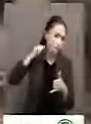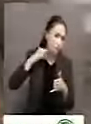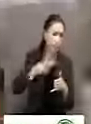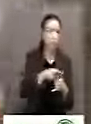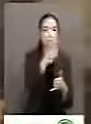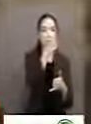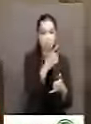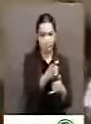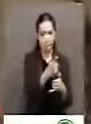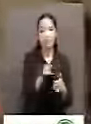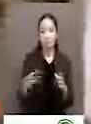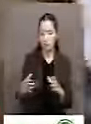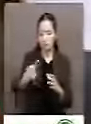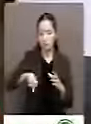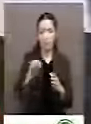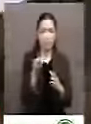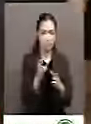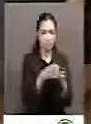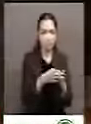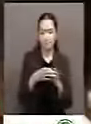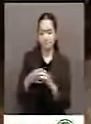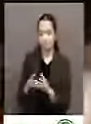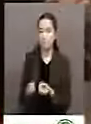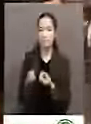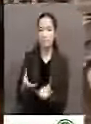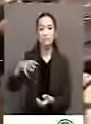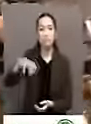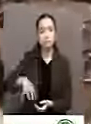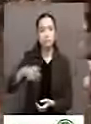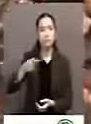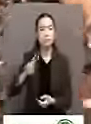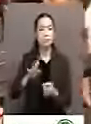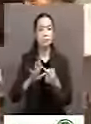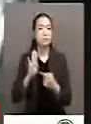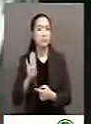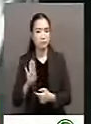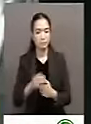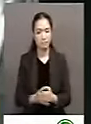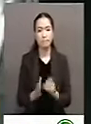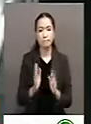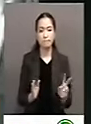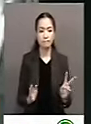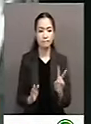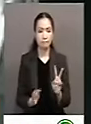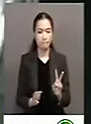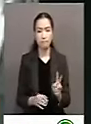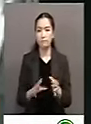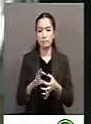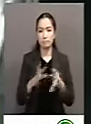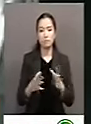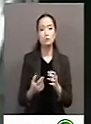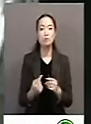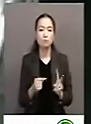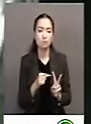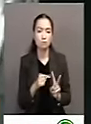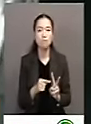มาส่งมอบให้กับพนักงานสอบสวนกองปราบเพื่อดำเนินคดีต่อส่วนอีก2คนจากการสอบสวนไม่ได้เกี่ยวข้องการทำร้ายร่างกายเป็